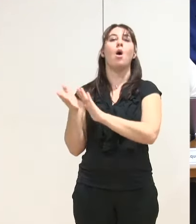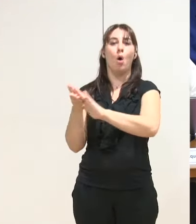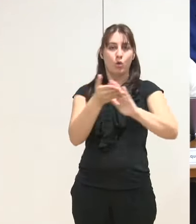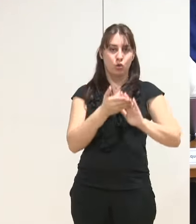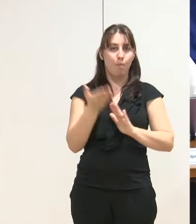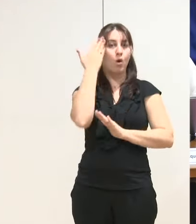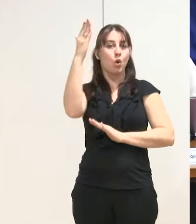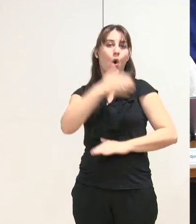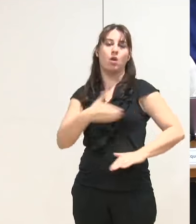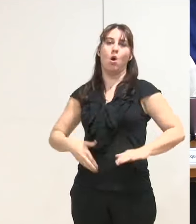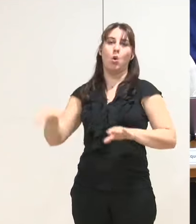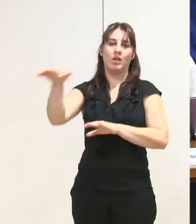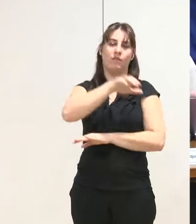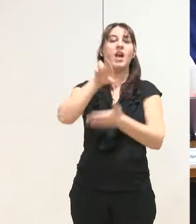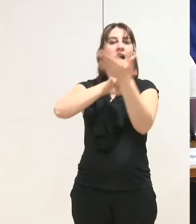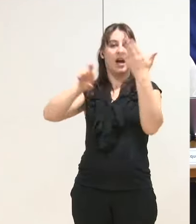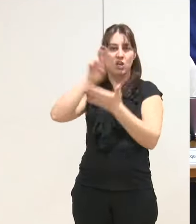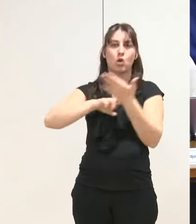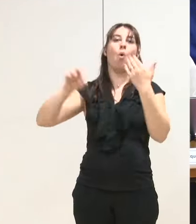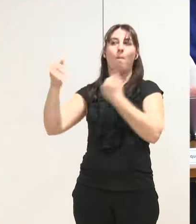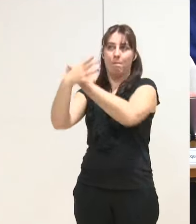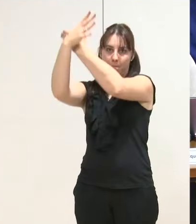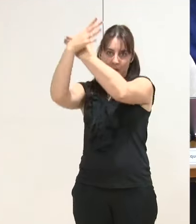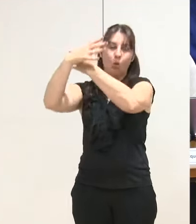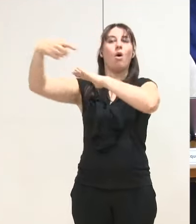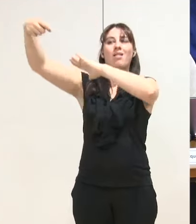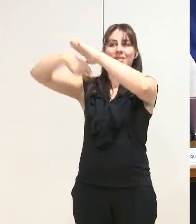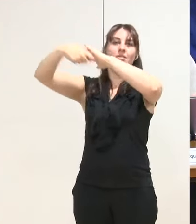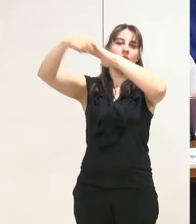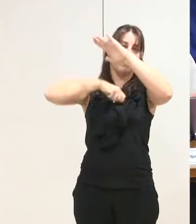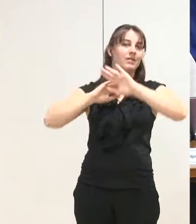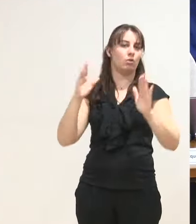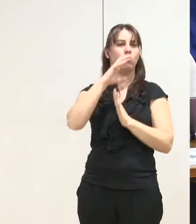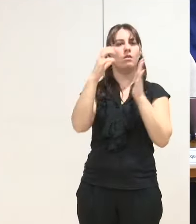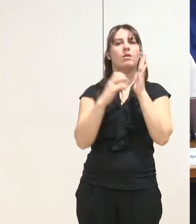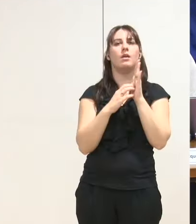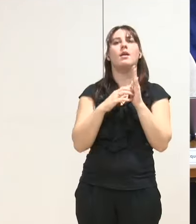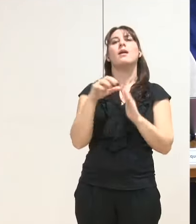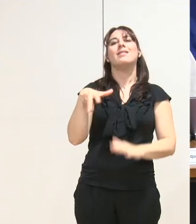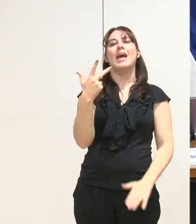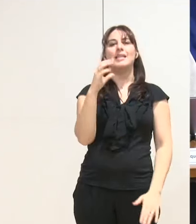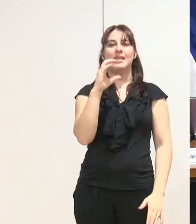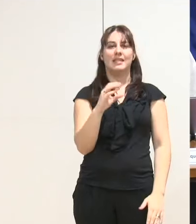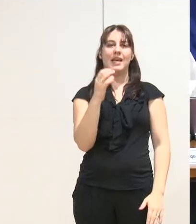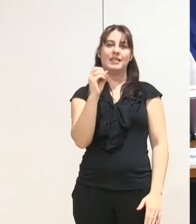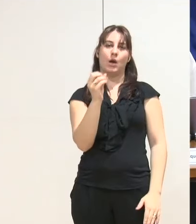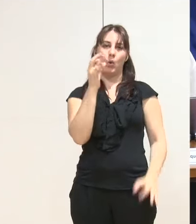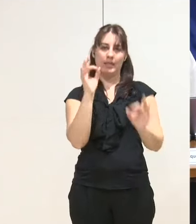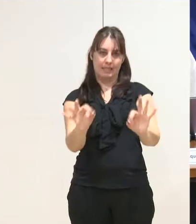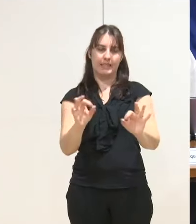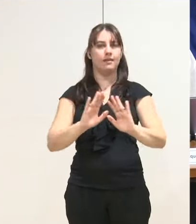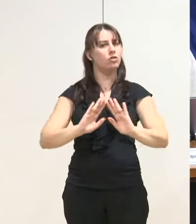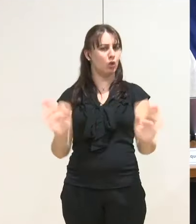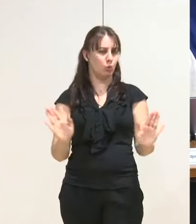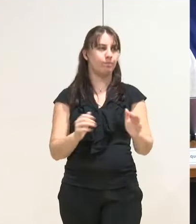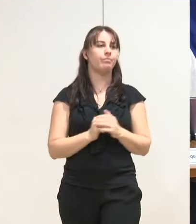aux autres collectivités Région Département métro c'est la délib 13c010 et enfin titre